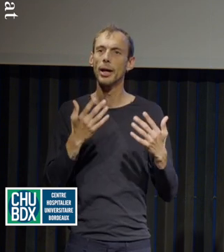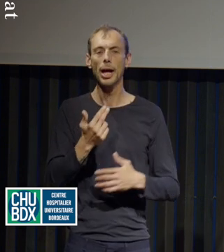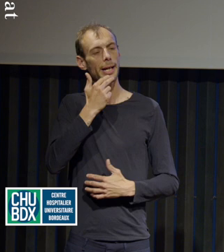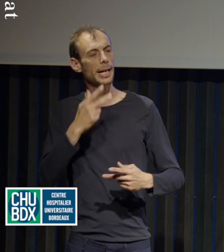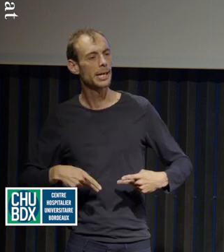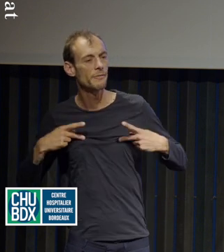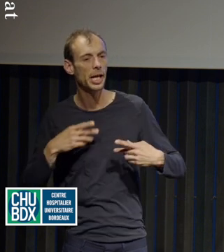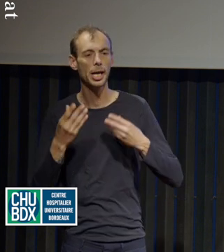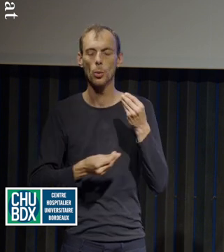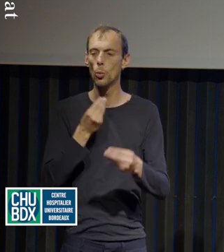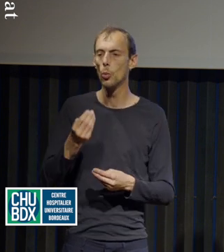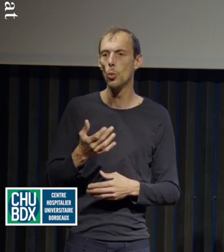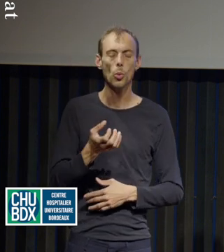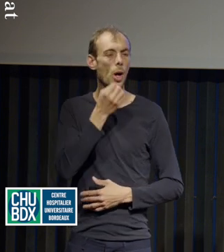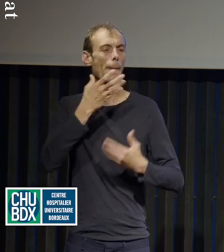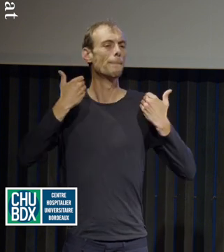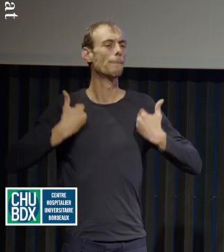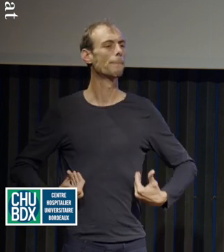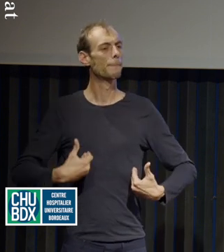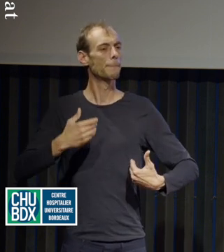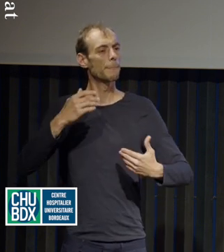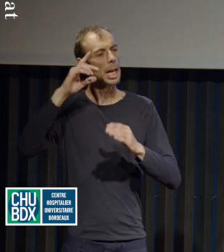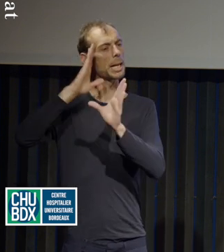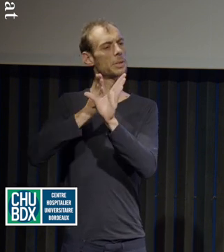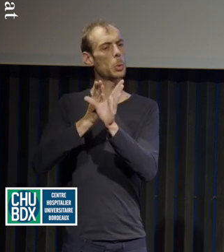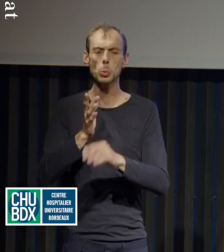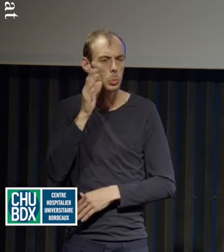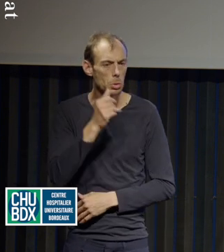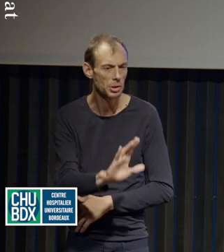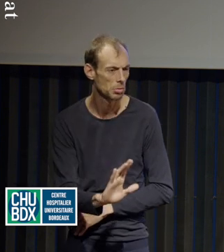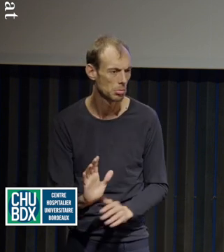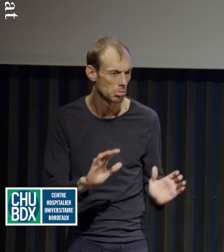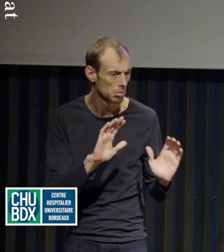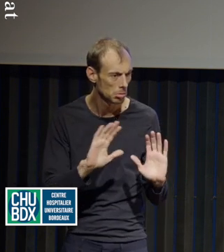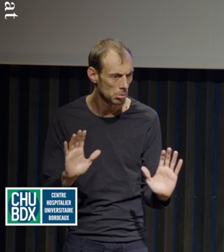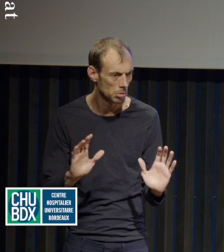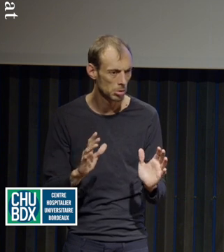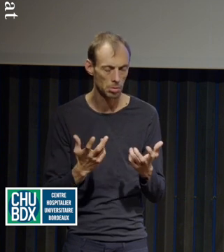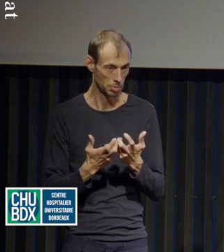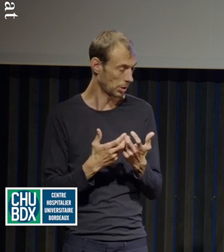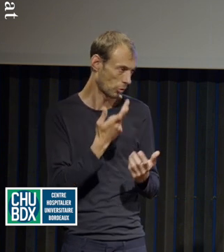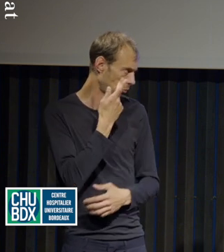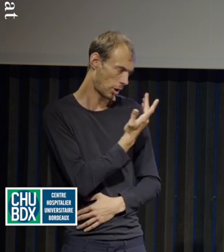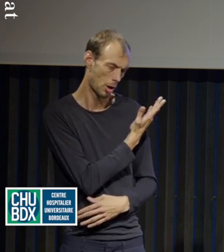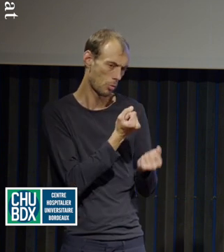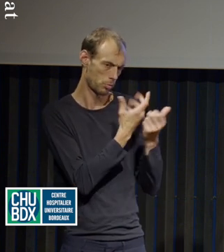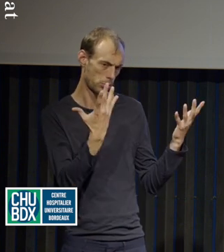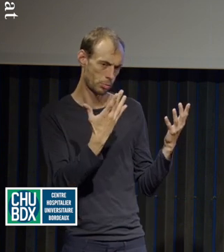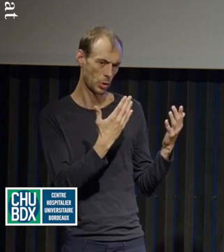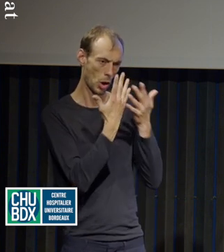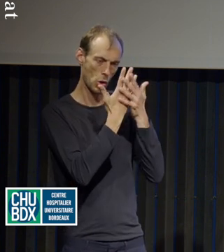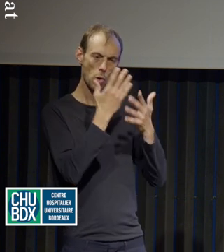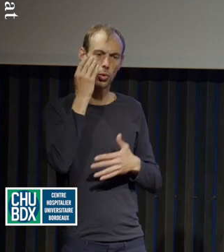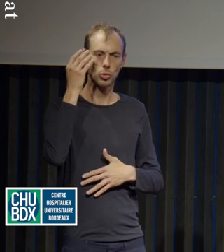de manière générale. Les troubles psychiatriques, comme par exemple un certain nombre d'entités, sur cette diapositive, vous voyez par exemple les